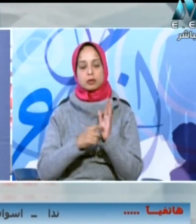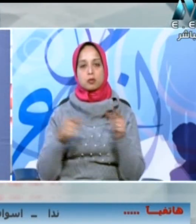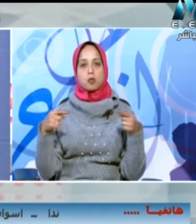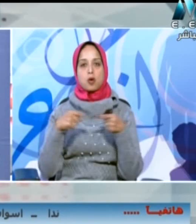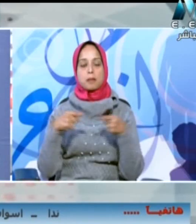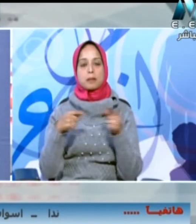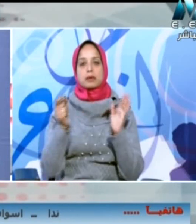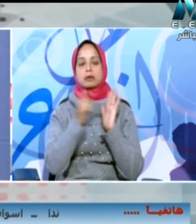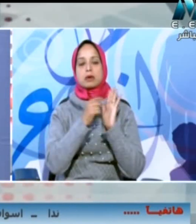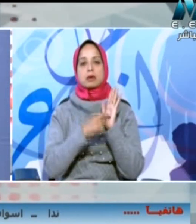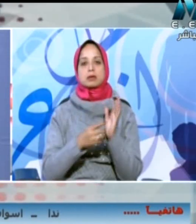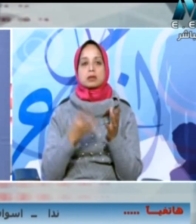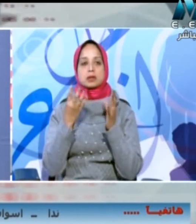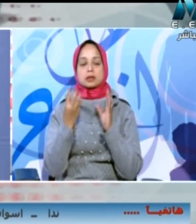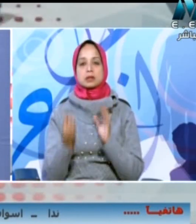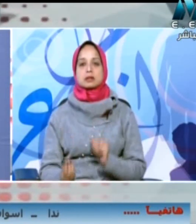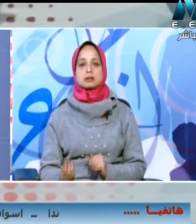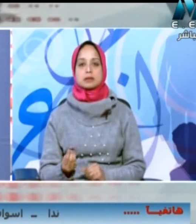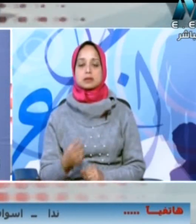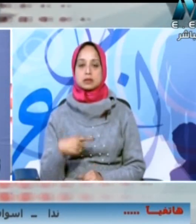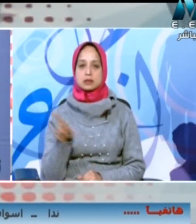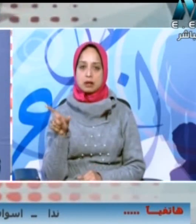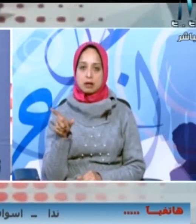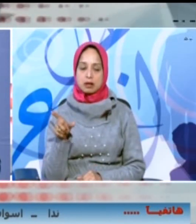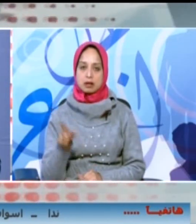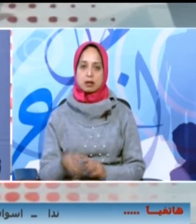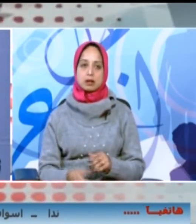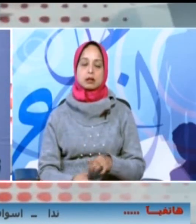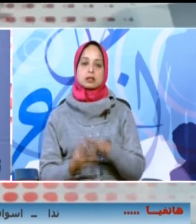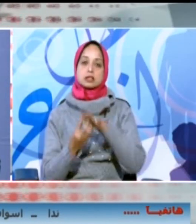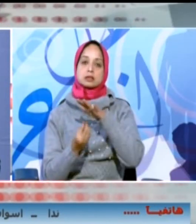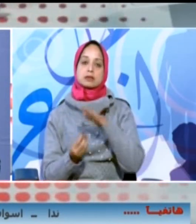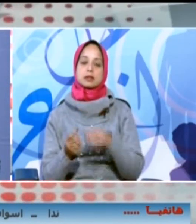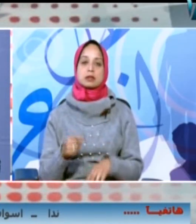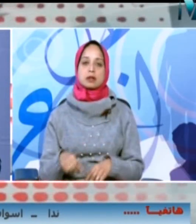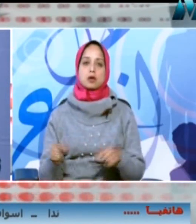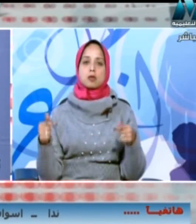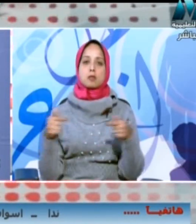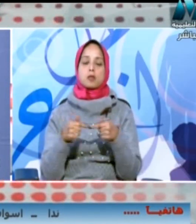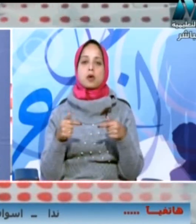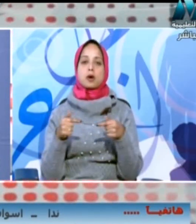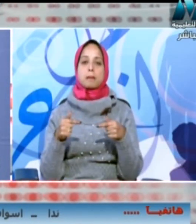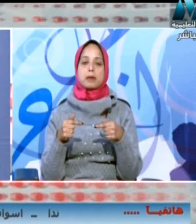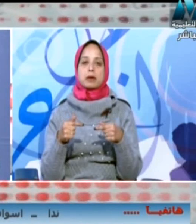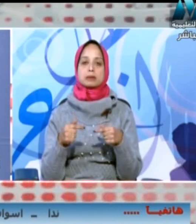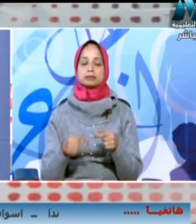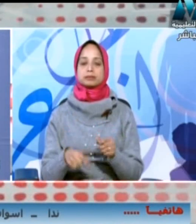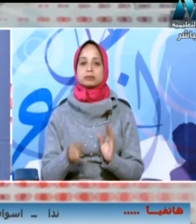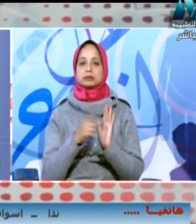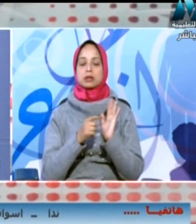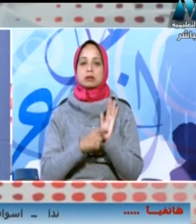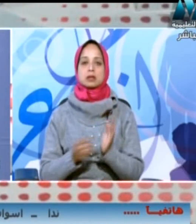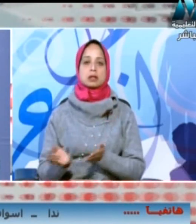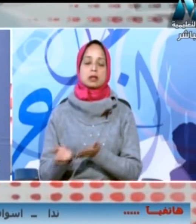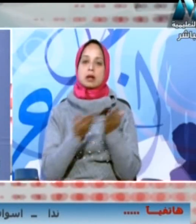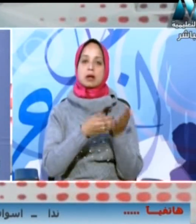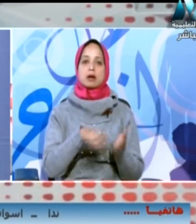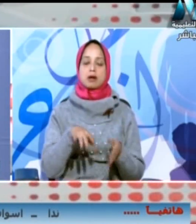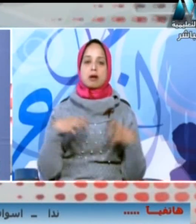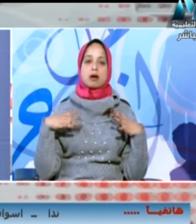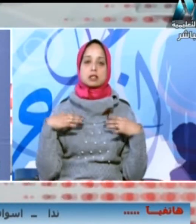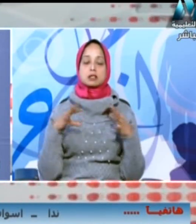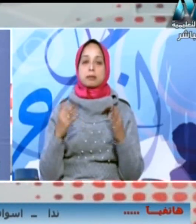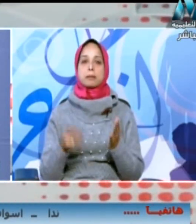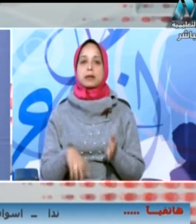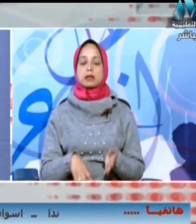صح؟ اه. ده سؤالك؟ قانون المقابلة، أنت عايزة في عهد من صدر قانون المقابلة وظروف قانون المقابلة ونصوص